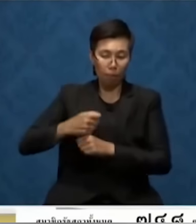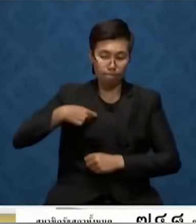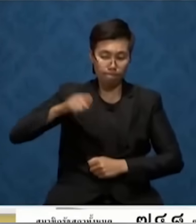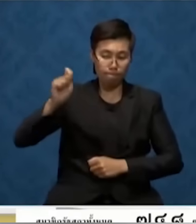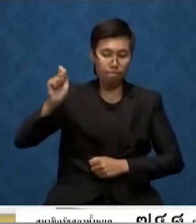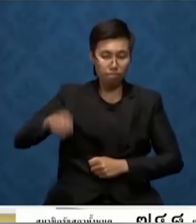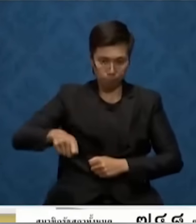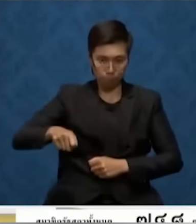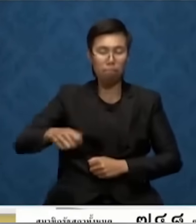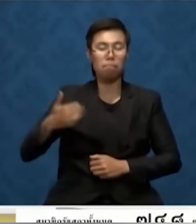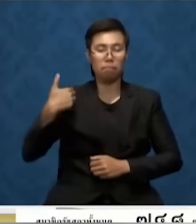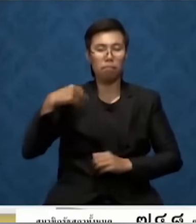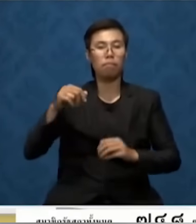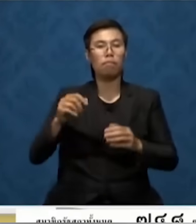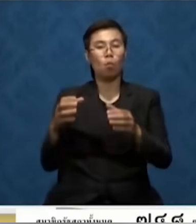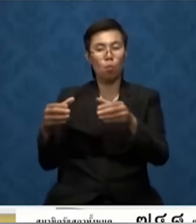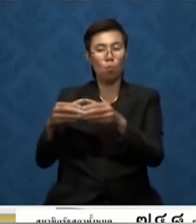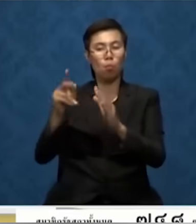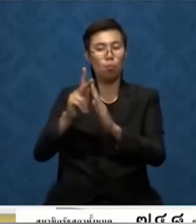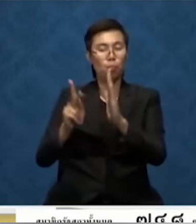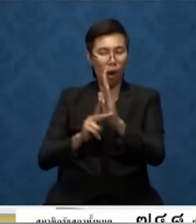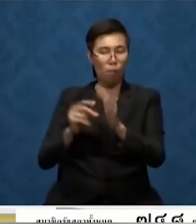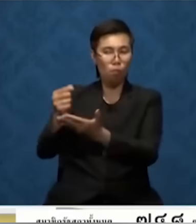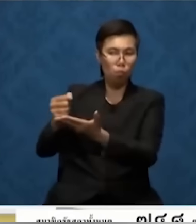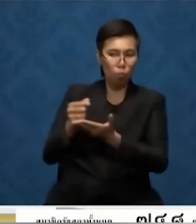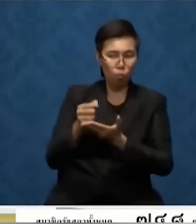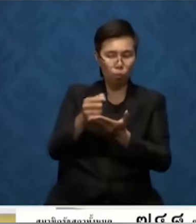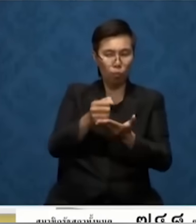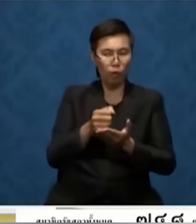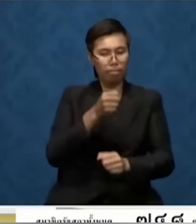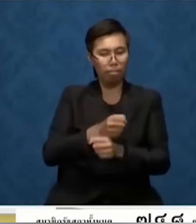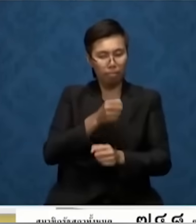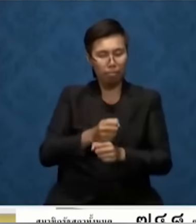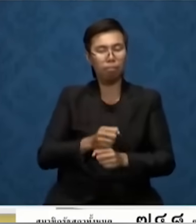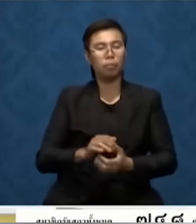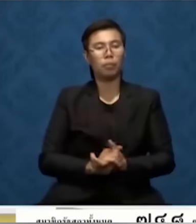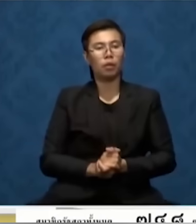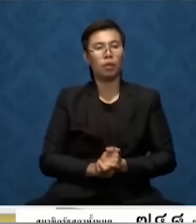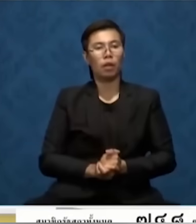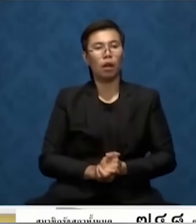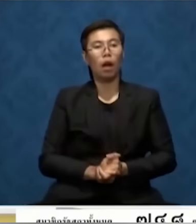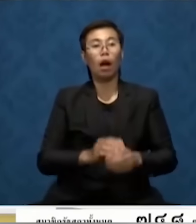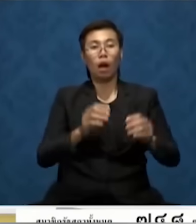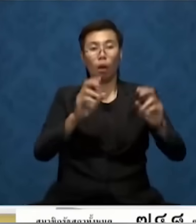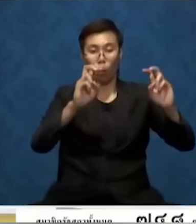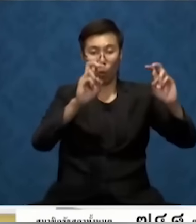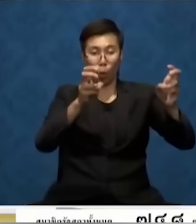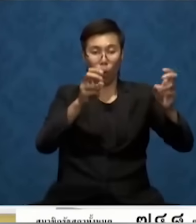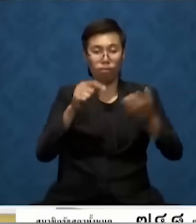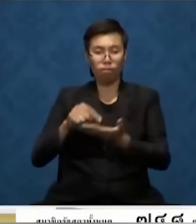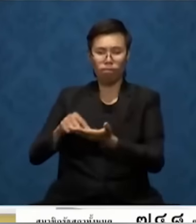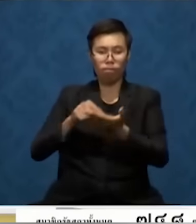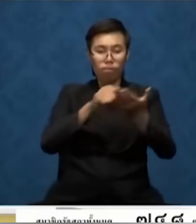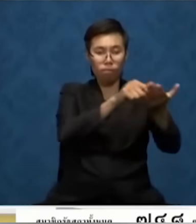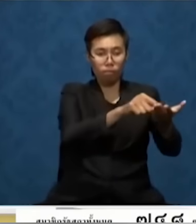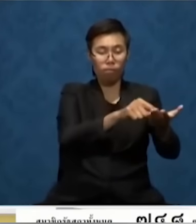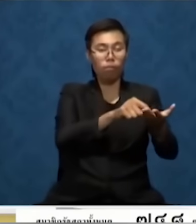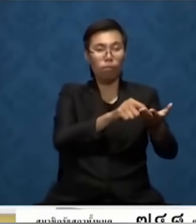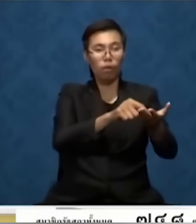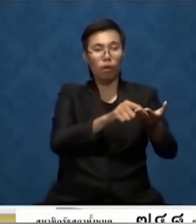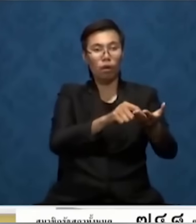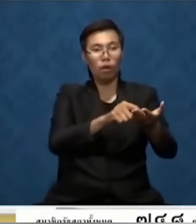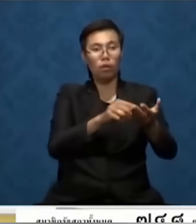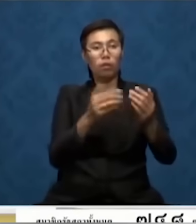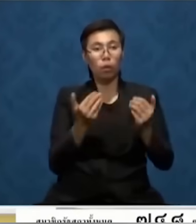ารือกันเราก็มีความเห็นครับว่ายัตตินะครับที่เสนอมานั้นสถานการณ์ในปั